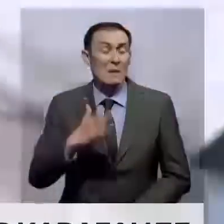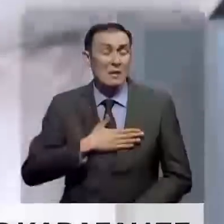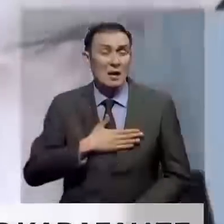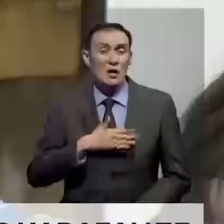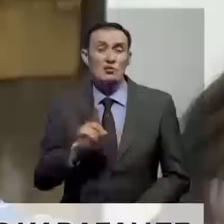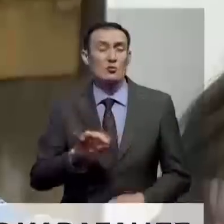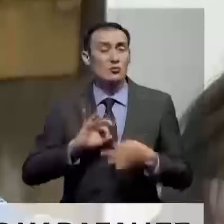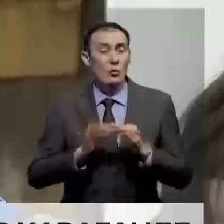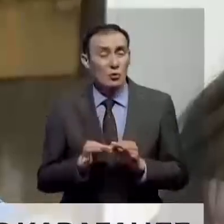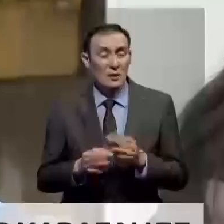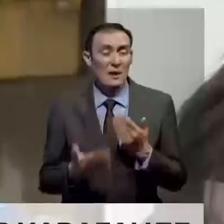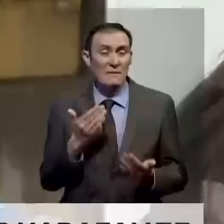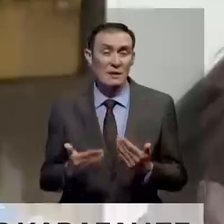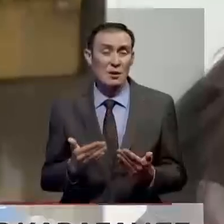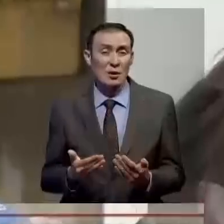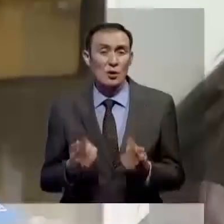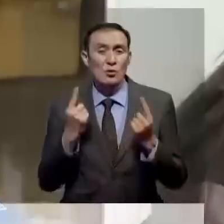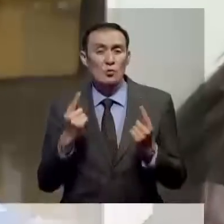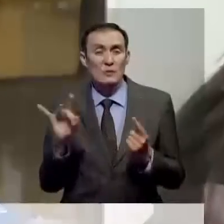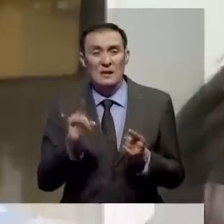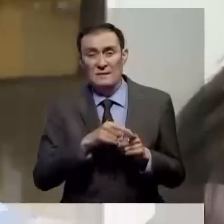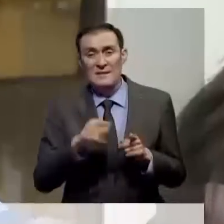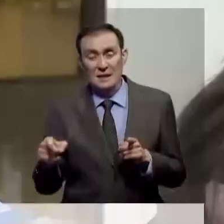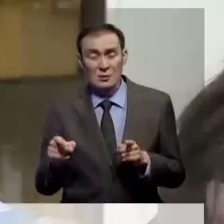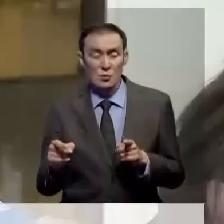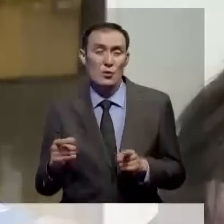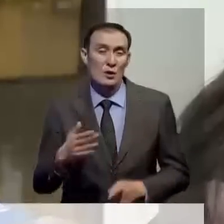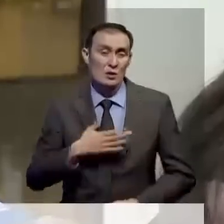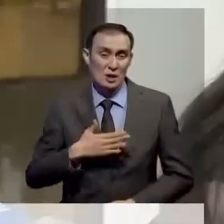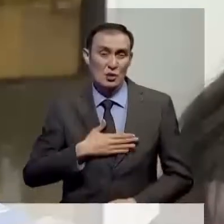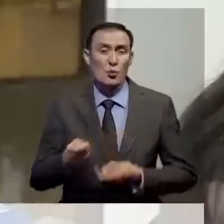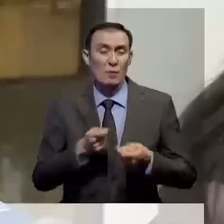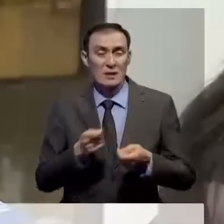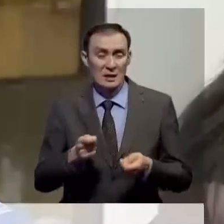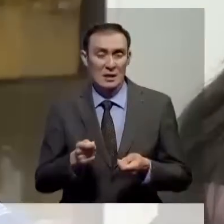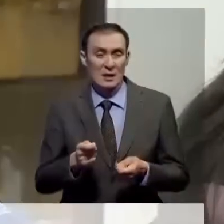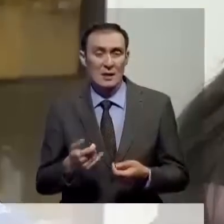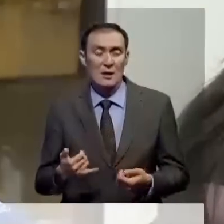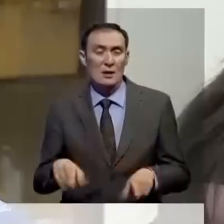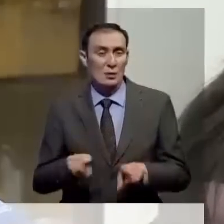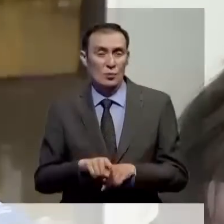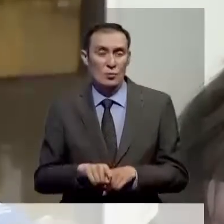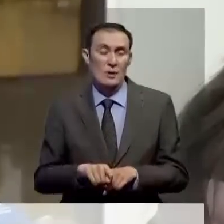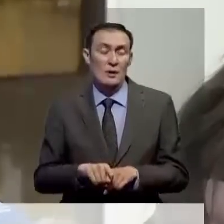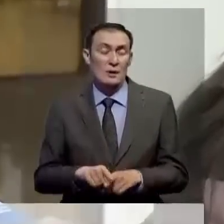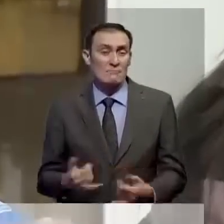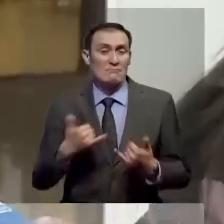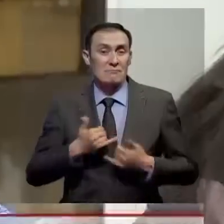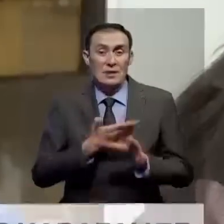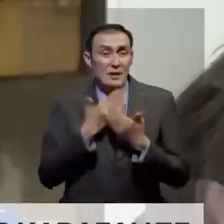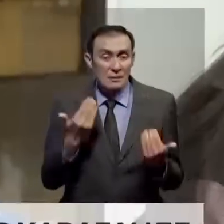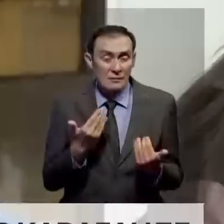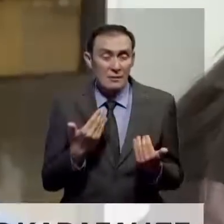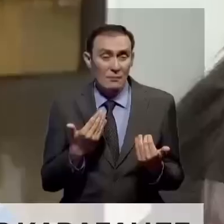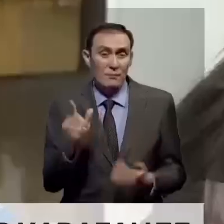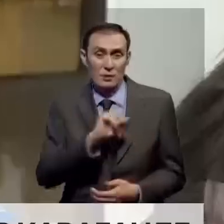сложно, наверное, будет крупную дистанцию, но наши руководители мне такую дистанцию, естественно, не дают,